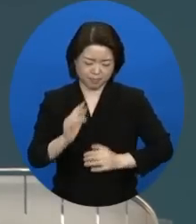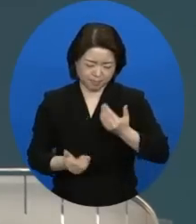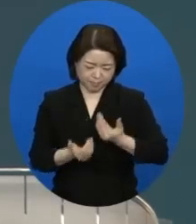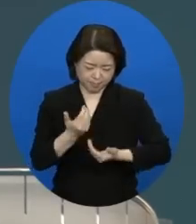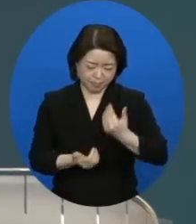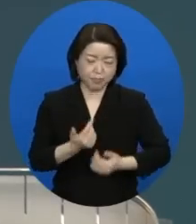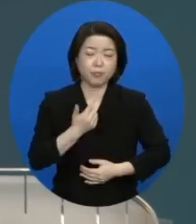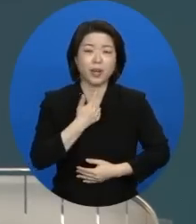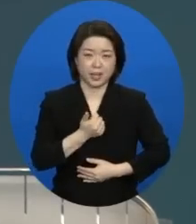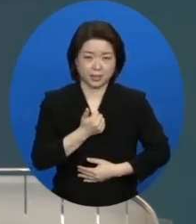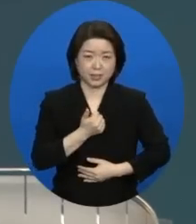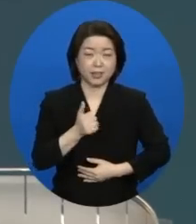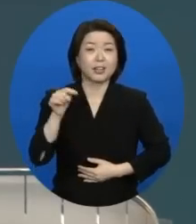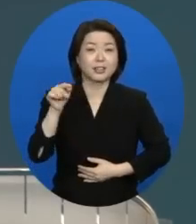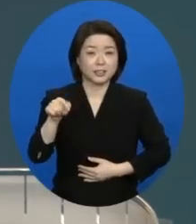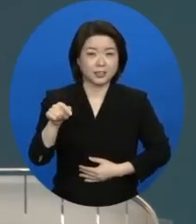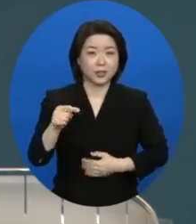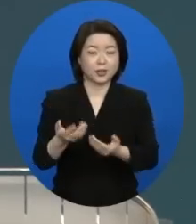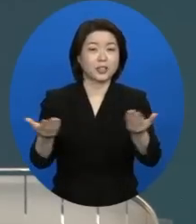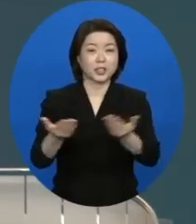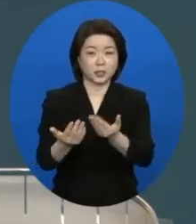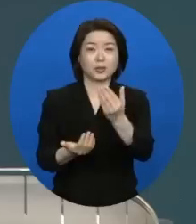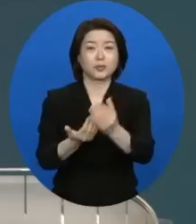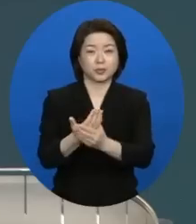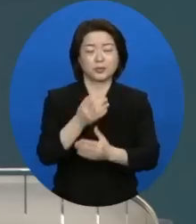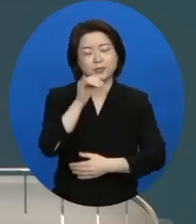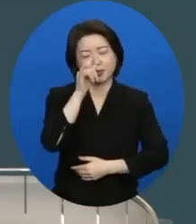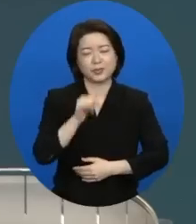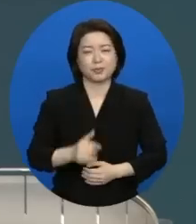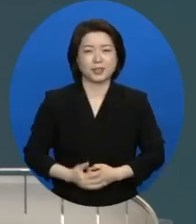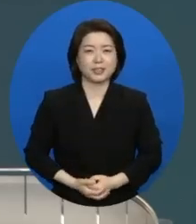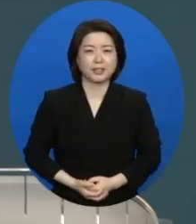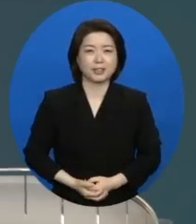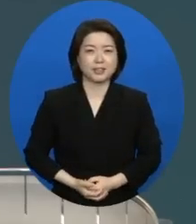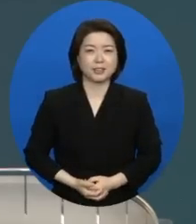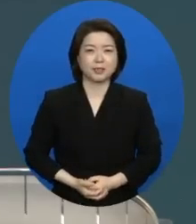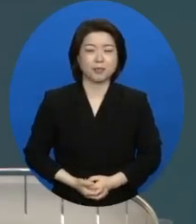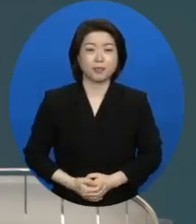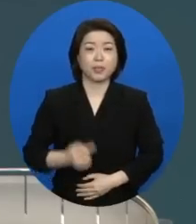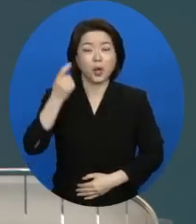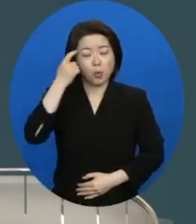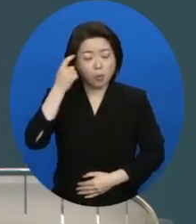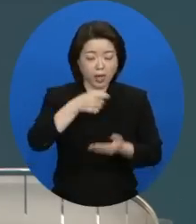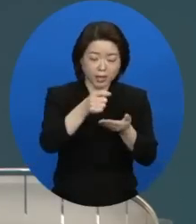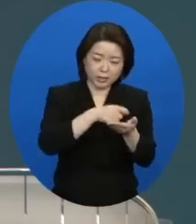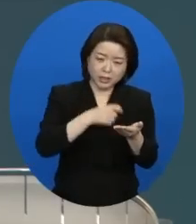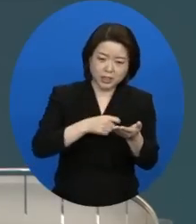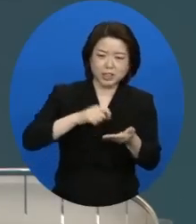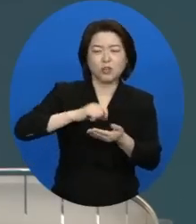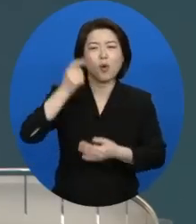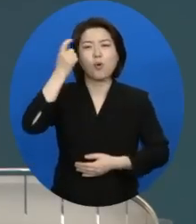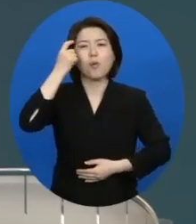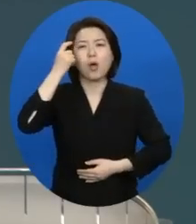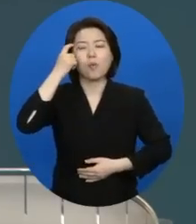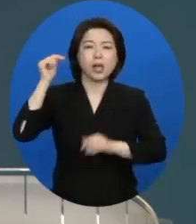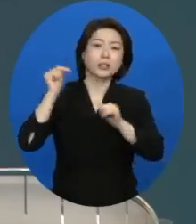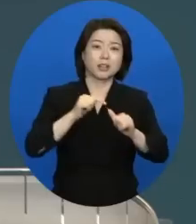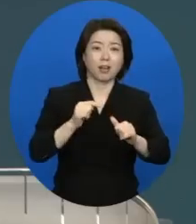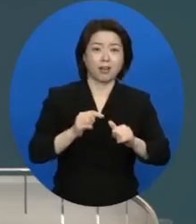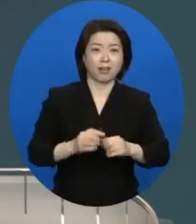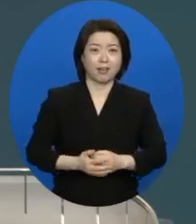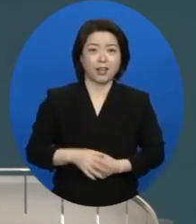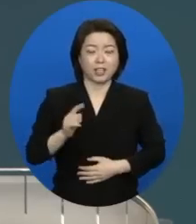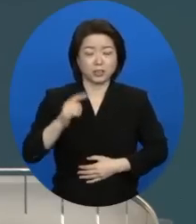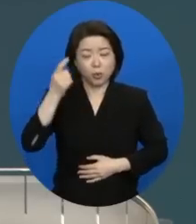하는 그런 일들도 겪습니다. 왜 일기를 쓰라고 하는 거야? 또 그걸